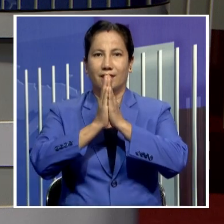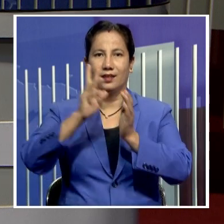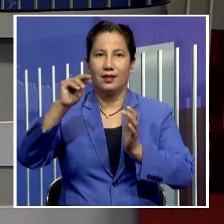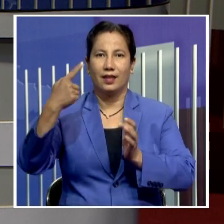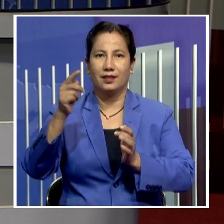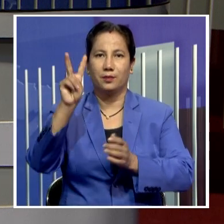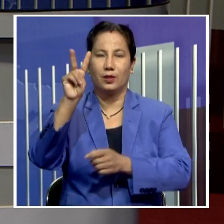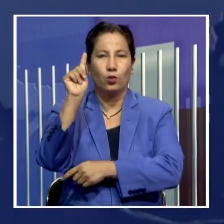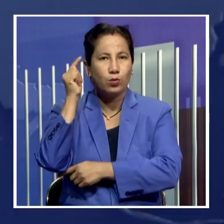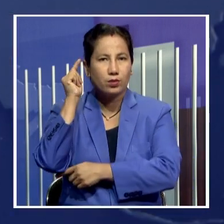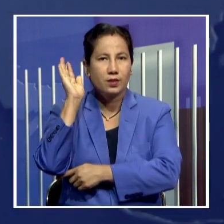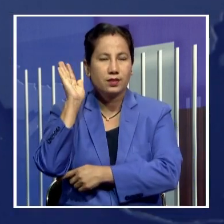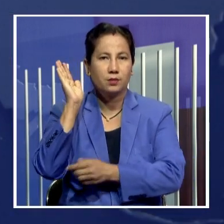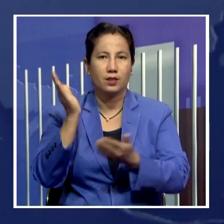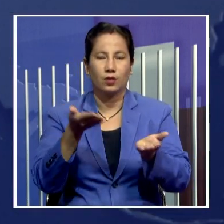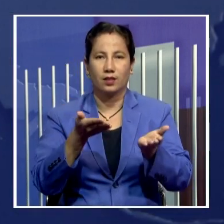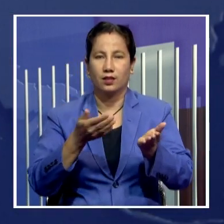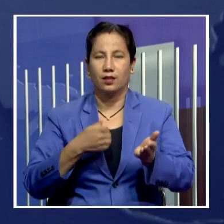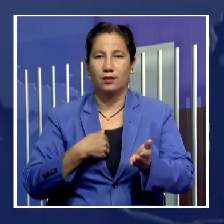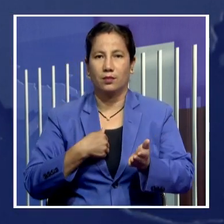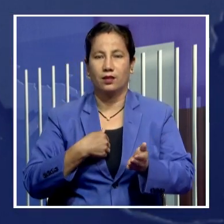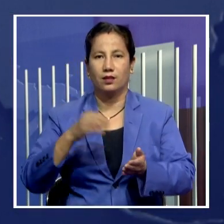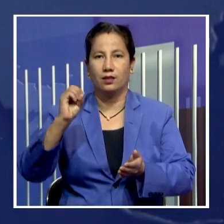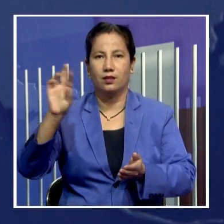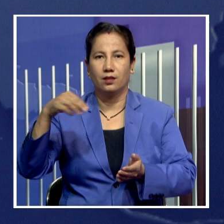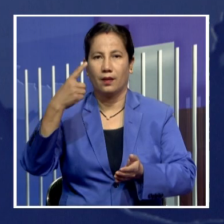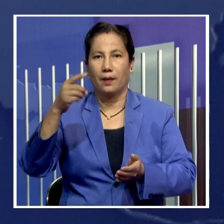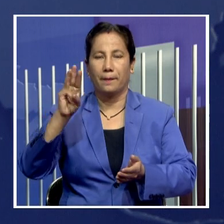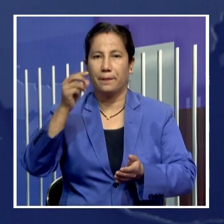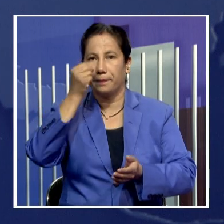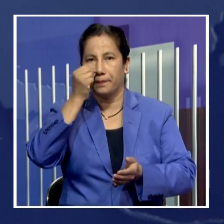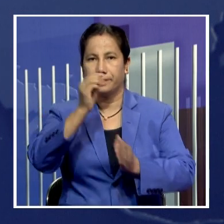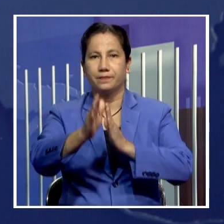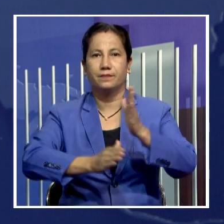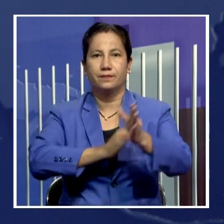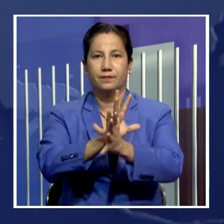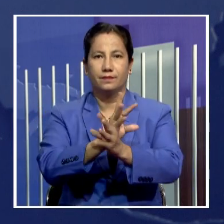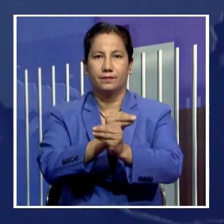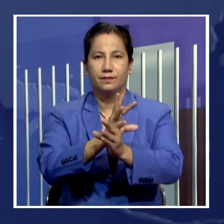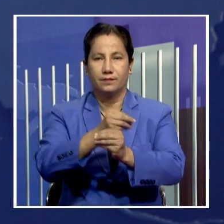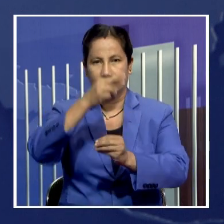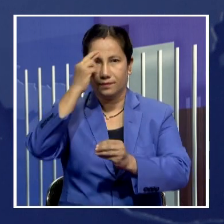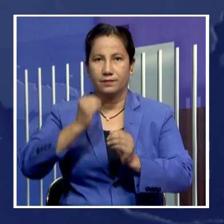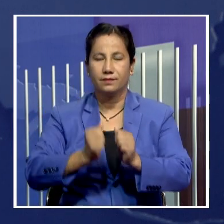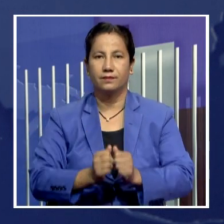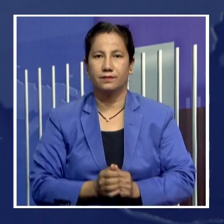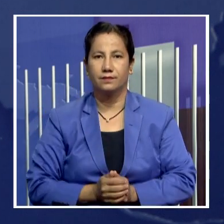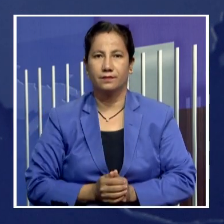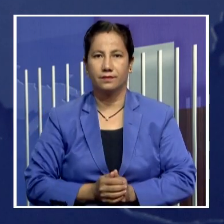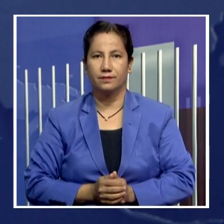नमस्कार, एनटीभी कोहलपुर समाचारमा स्वागत छ। म प्रेम बुढा छेत्री र सांकेतिकरणमा हुनुहुन्छ दोभाषी रति